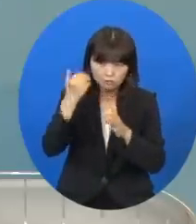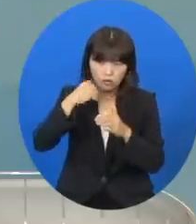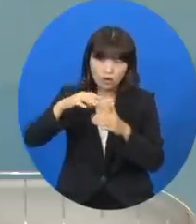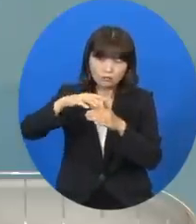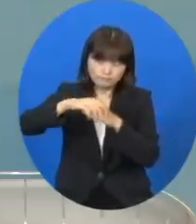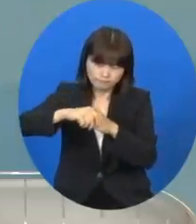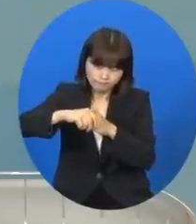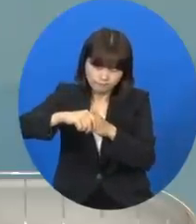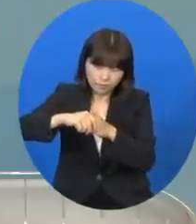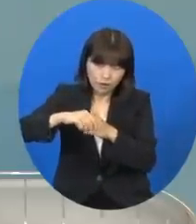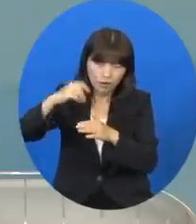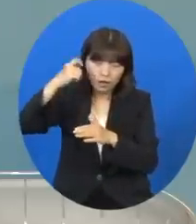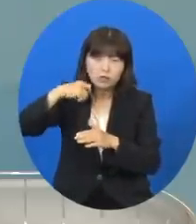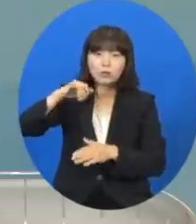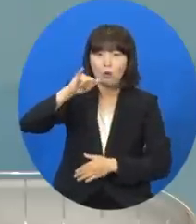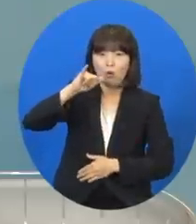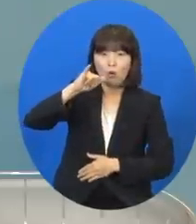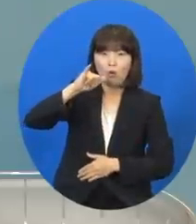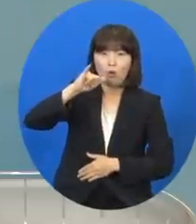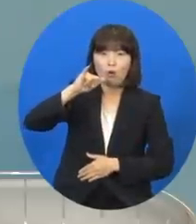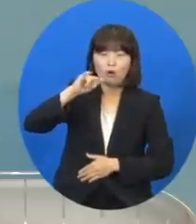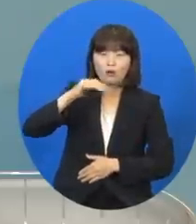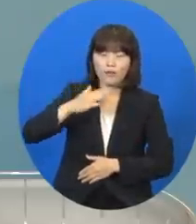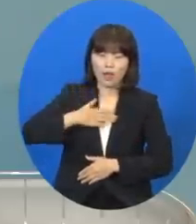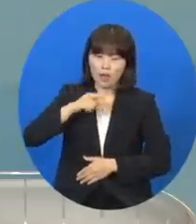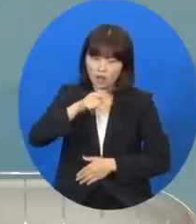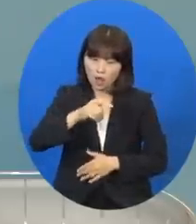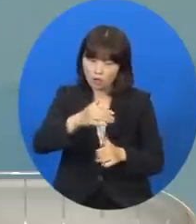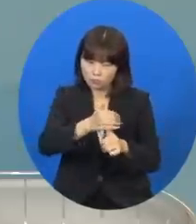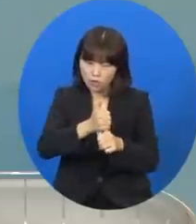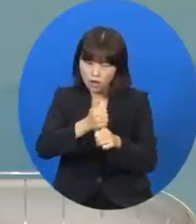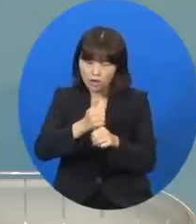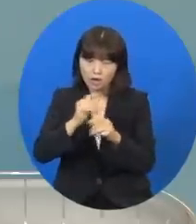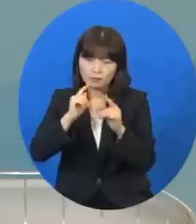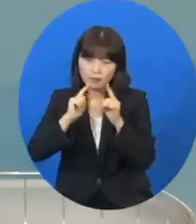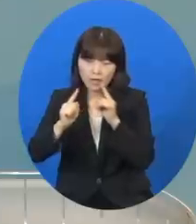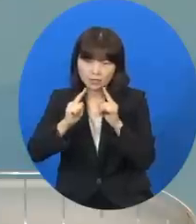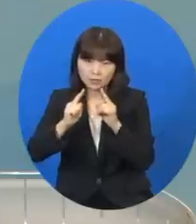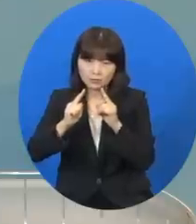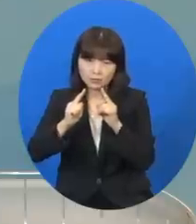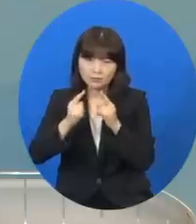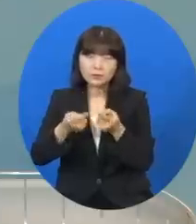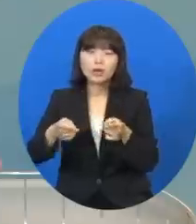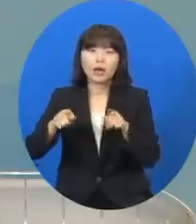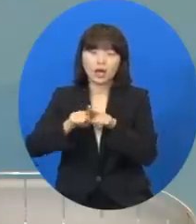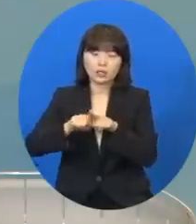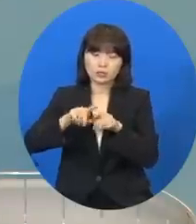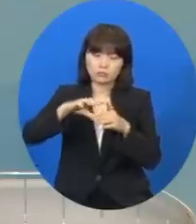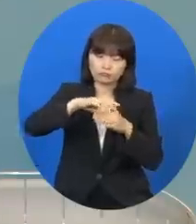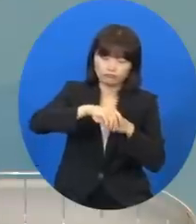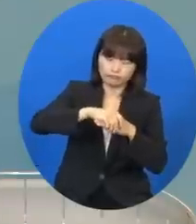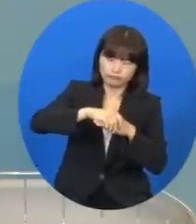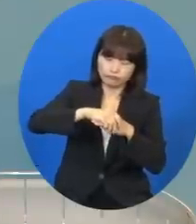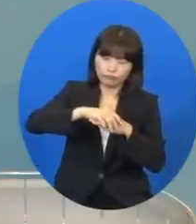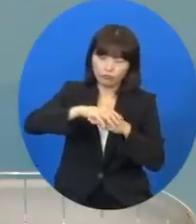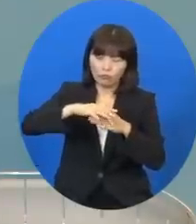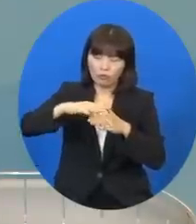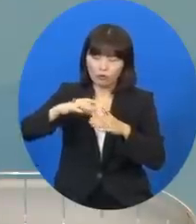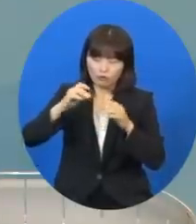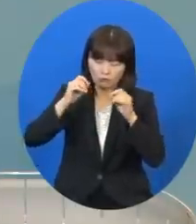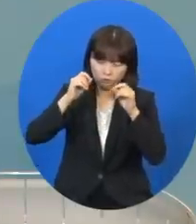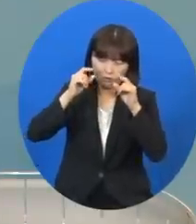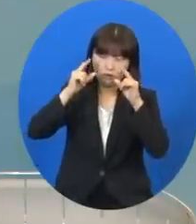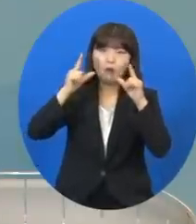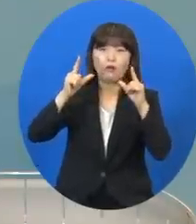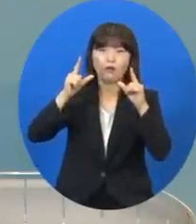내가 너를 붙들었다 그런 말씀과 함께 이 붙잡은 손이 쫙 풀리는 느낌이 들더래요.